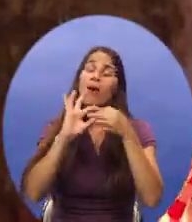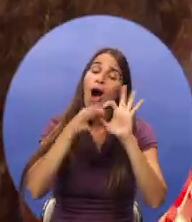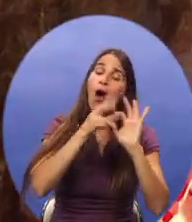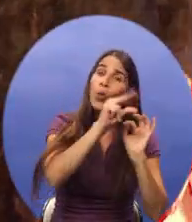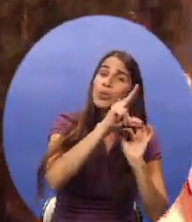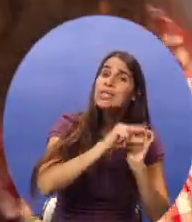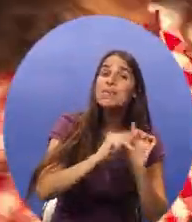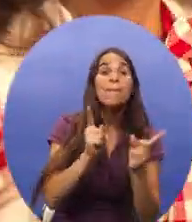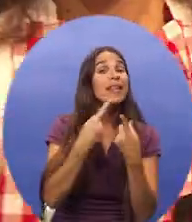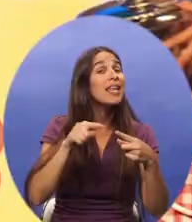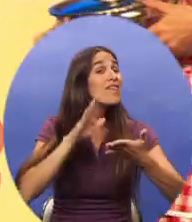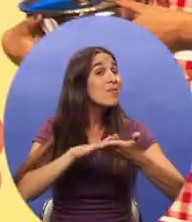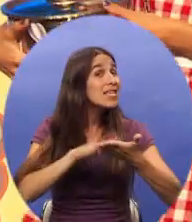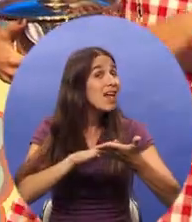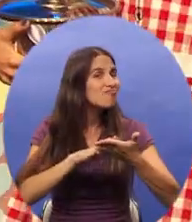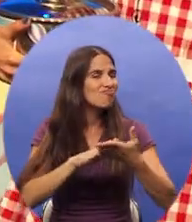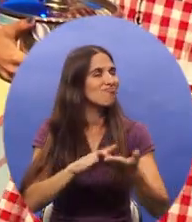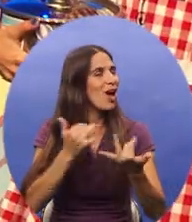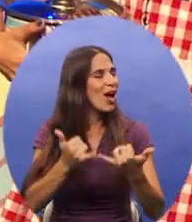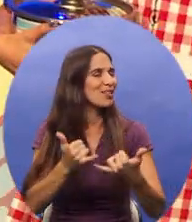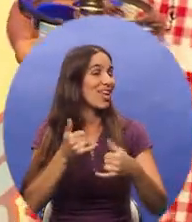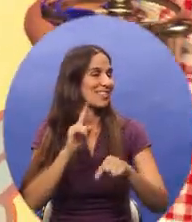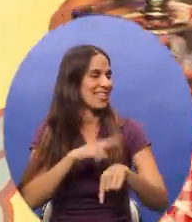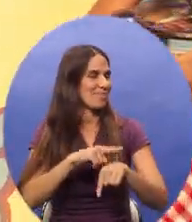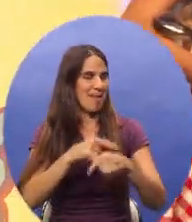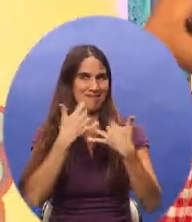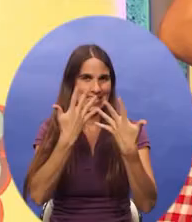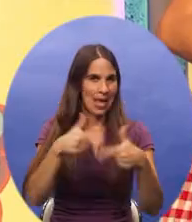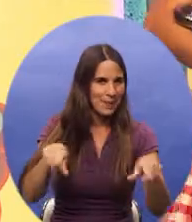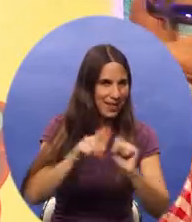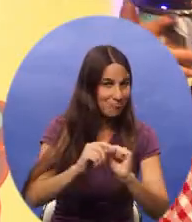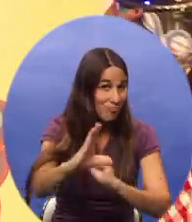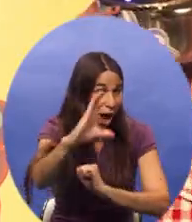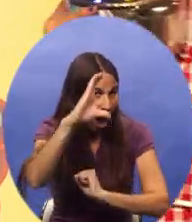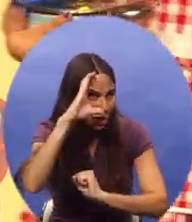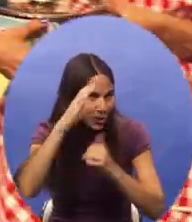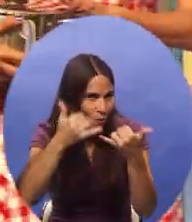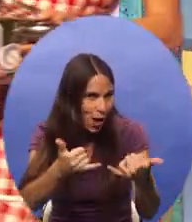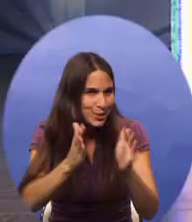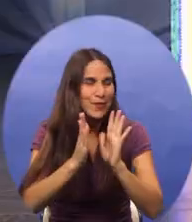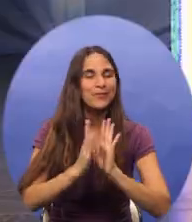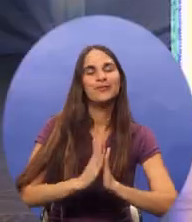מנגינה ומקצב. זה הזמן לגלות, אז הקשיבו עכשיו.